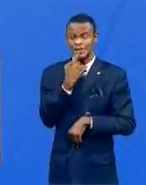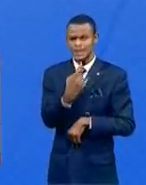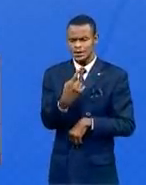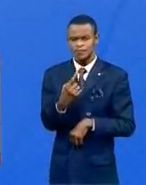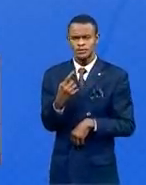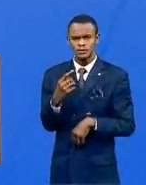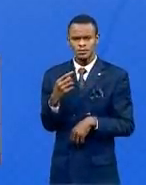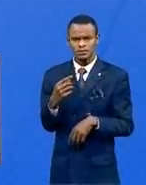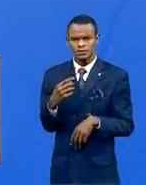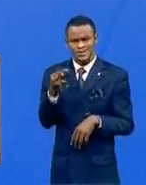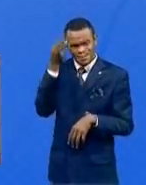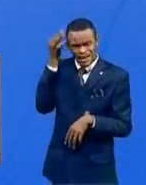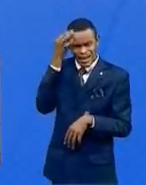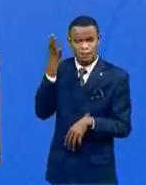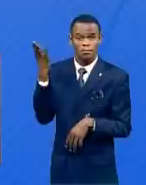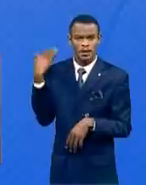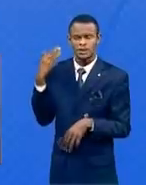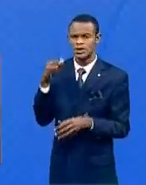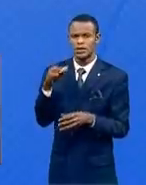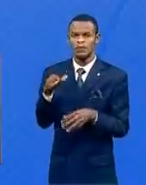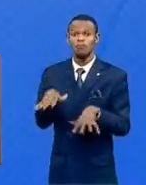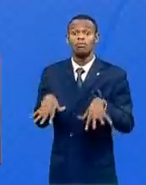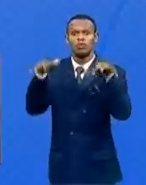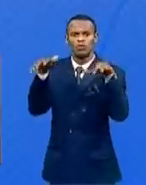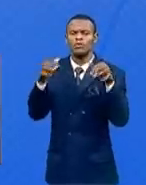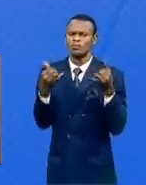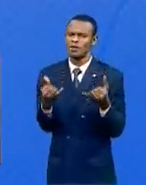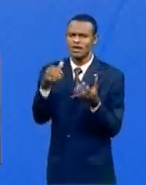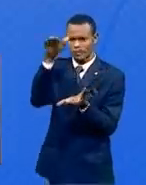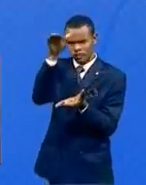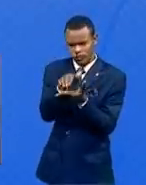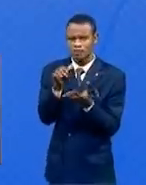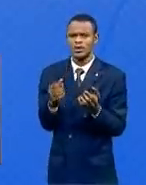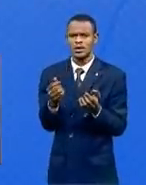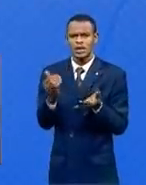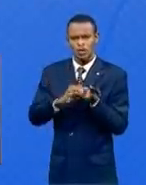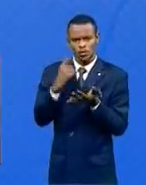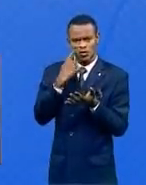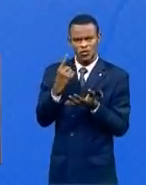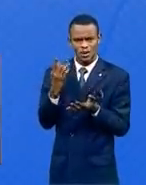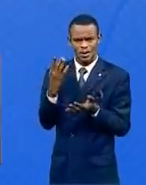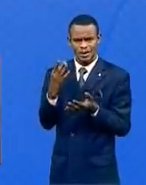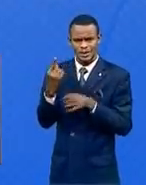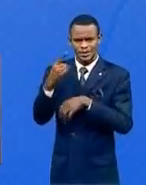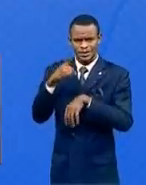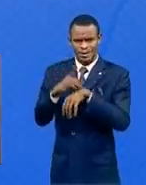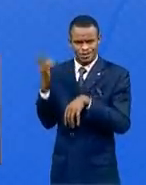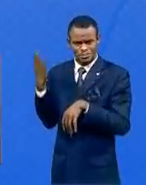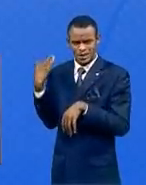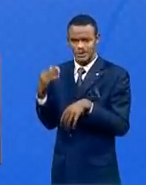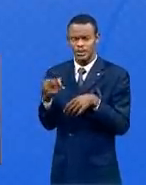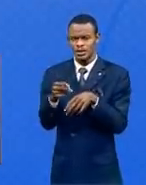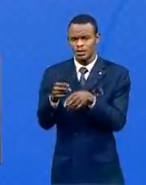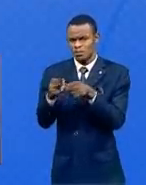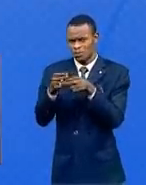groupe M42 de Mundus le 23 août 2021 vers 11h à la carrière de Lunga, située à 45 km